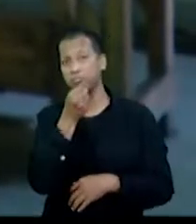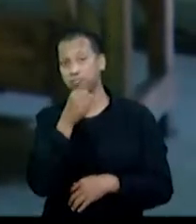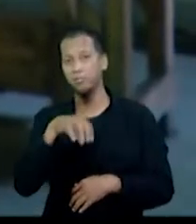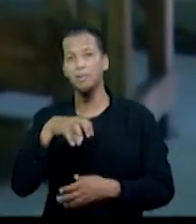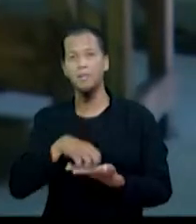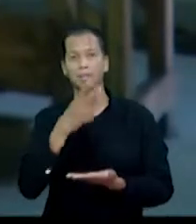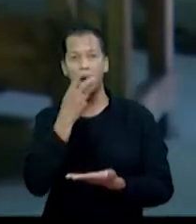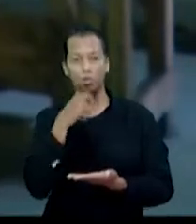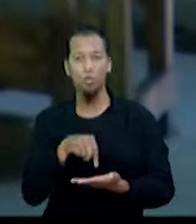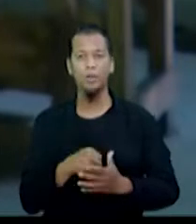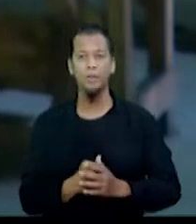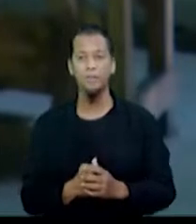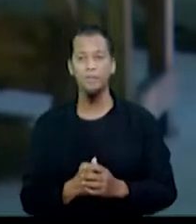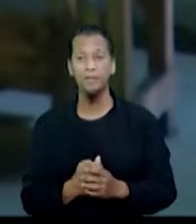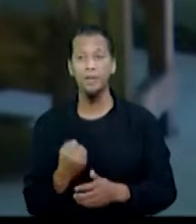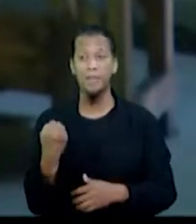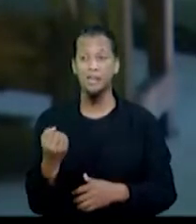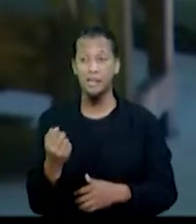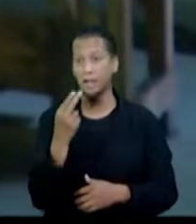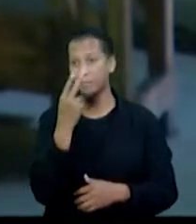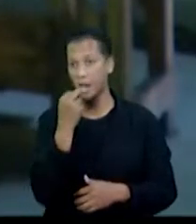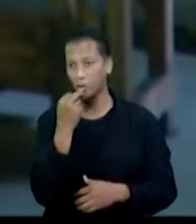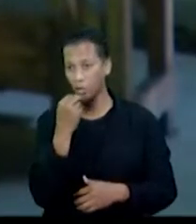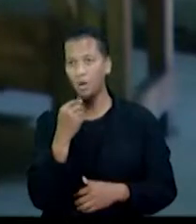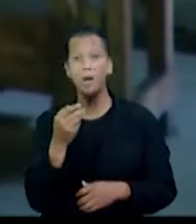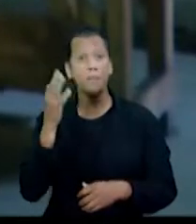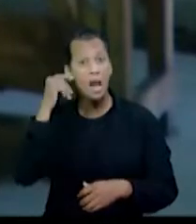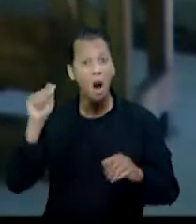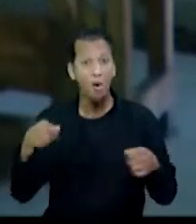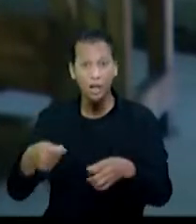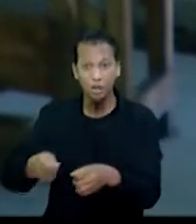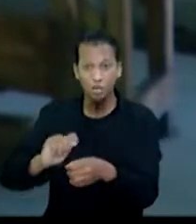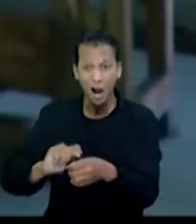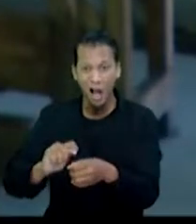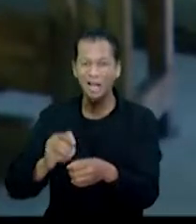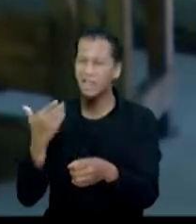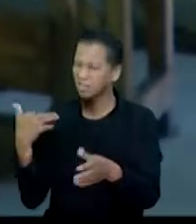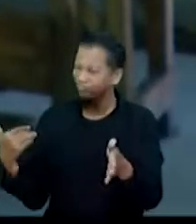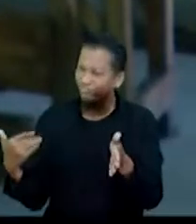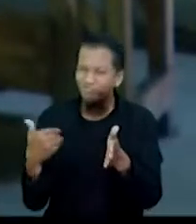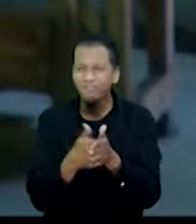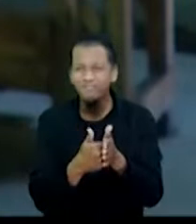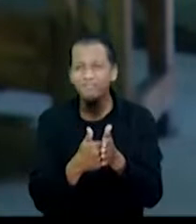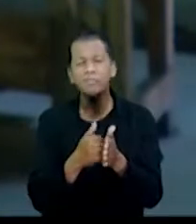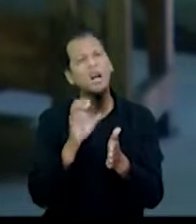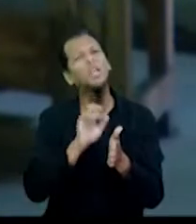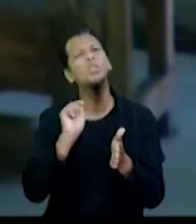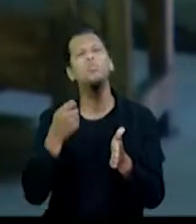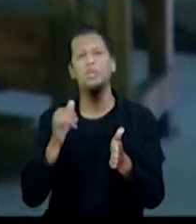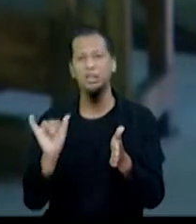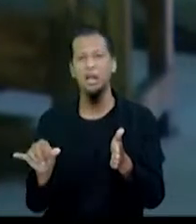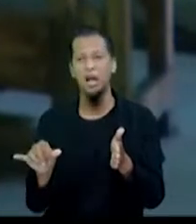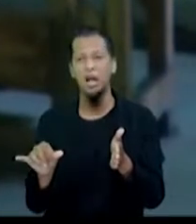pedagang, kelangkaan minyak goreng curah ini sudah terjadi bahkan hampir satu bulan yang lalu. Dan untuk mengantisipasi hal ini, ada